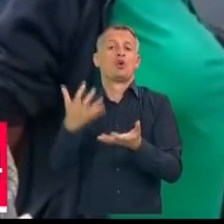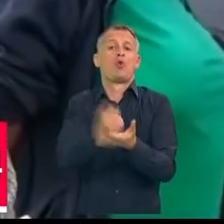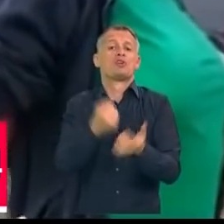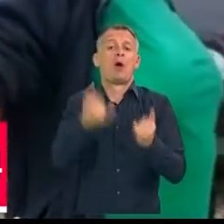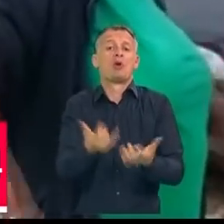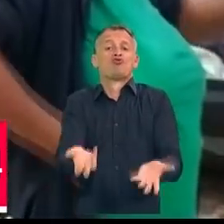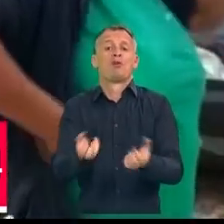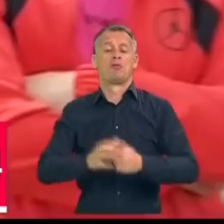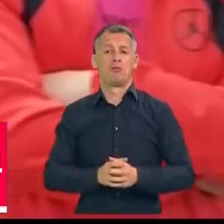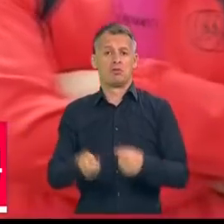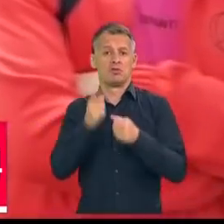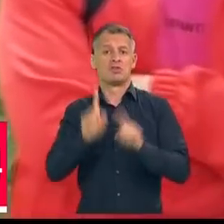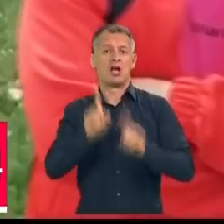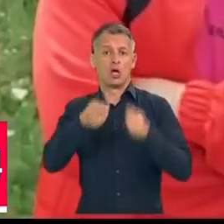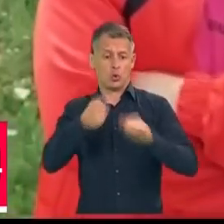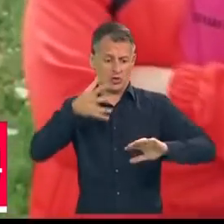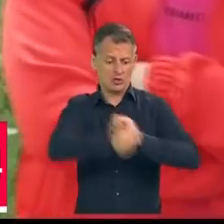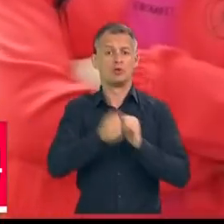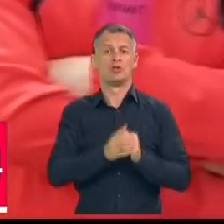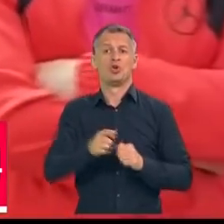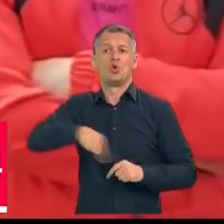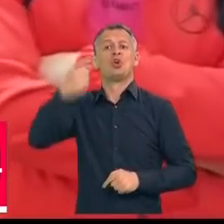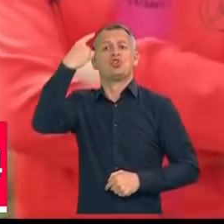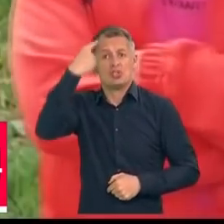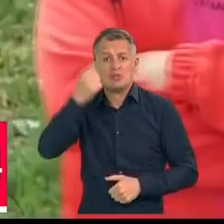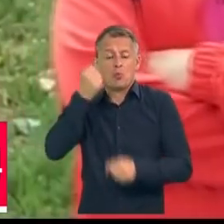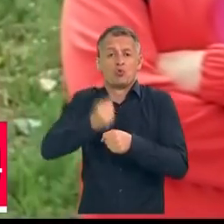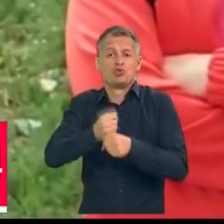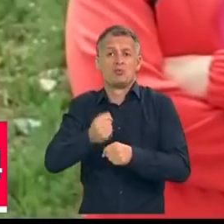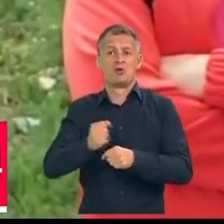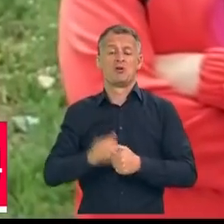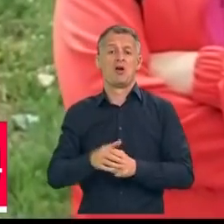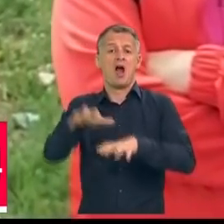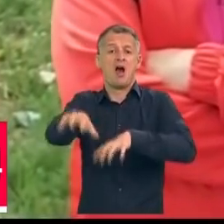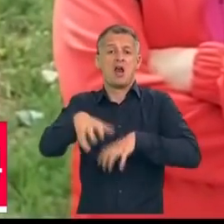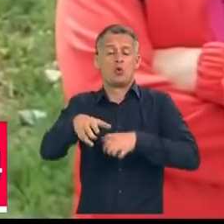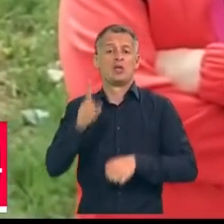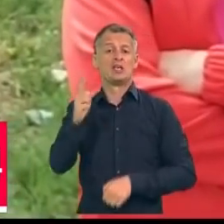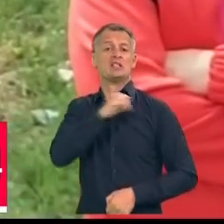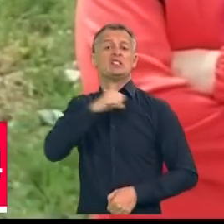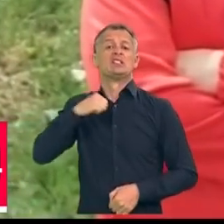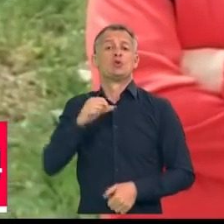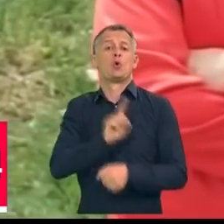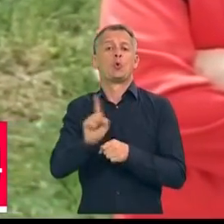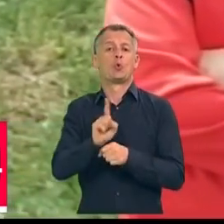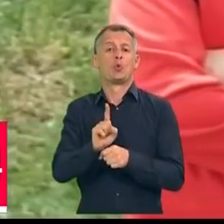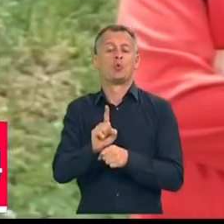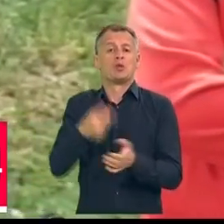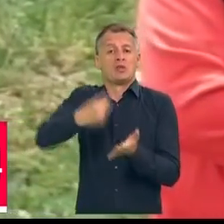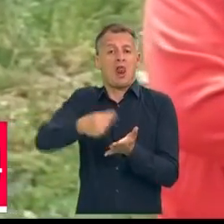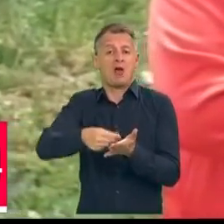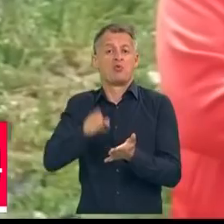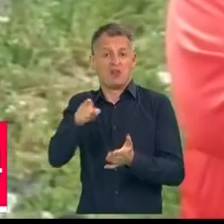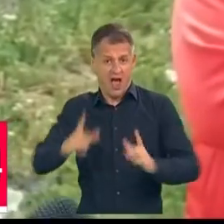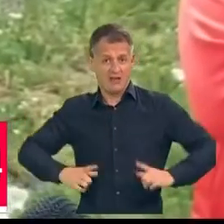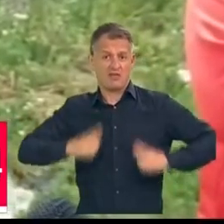dacă totul e compromis? Noi știm doar să muncim. Noi știm să muncim în agricultură, că asta e singura noastră sursă de venit. Din asta